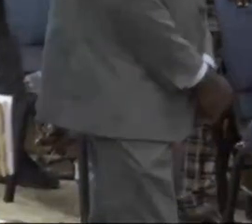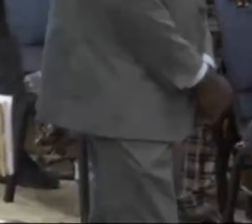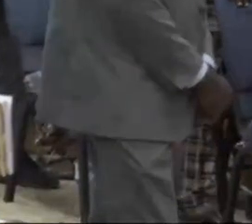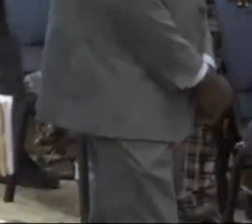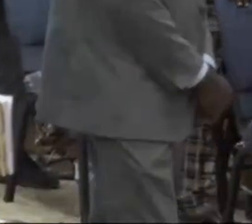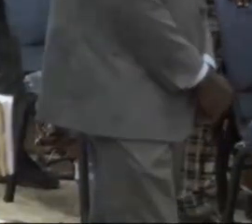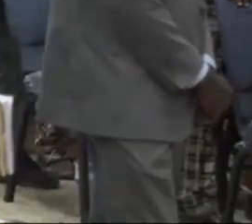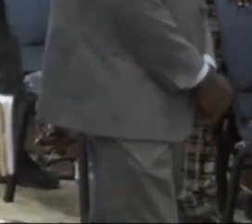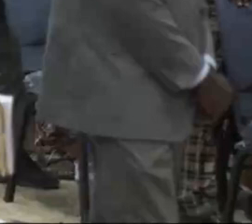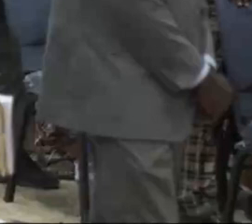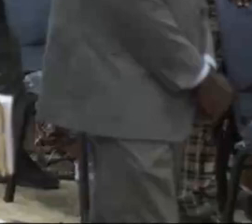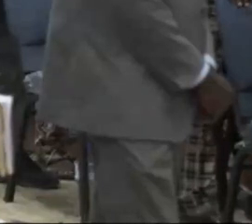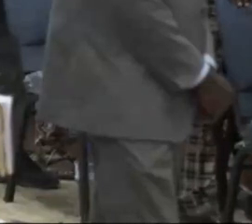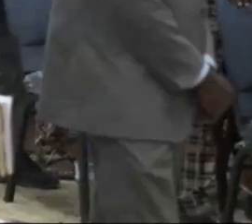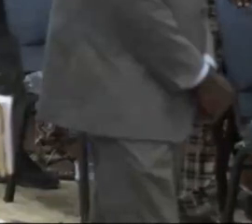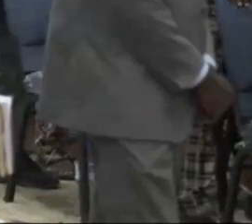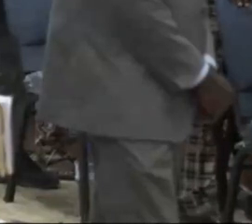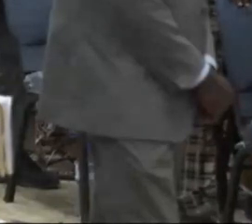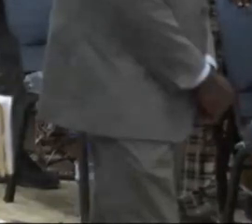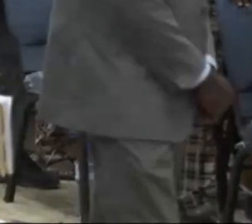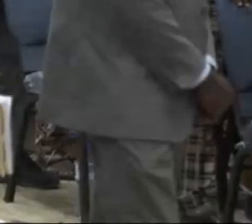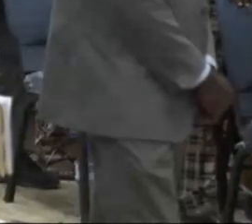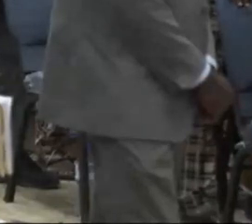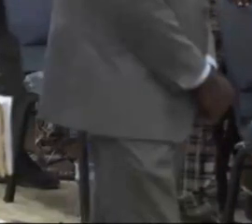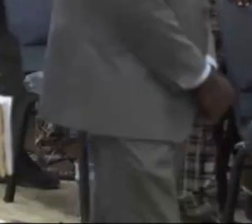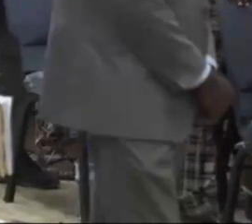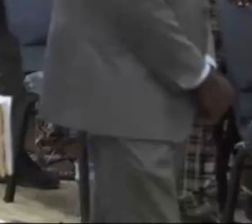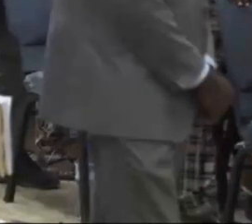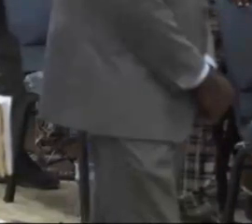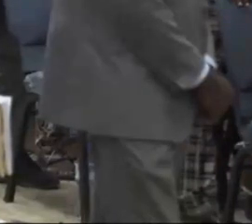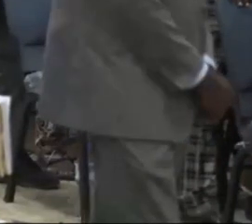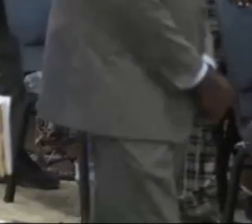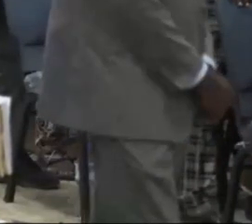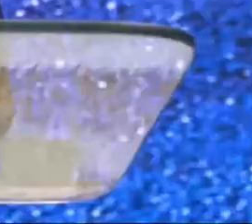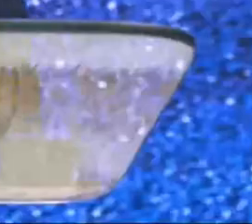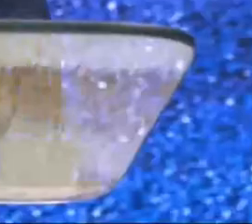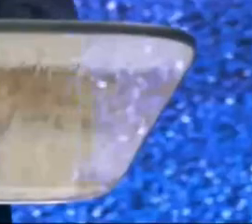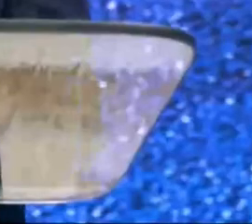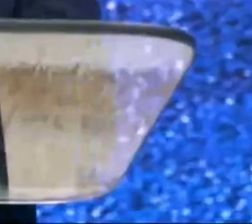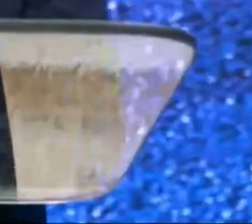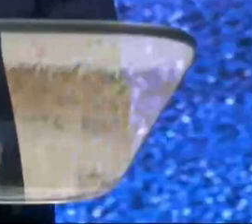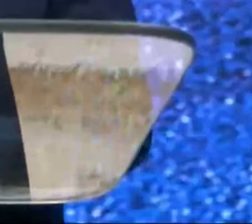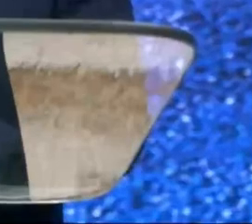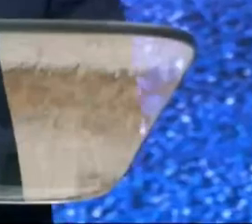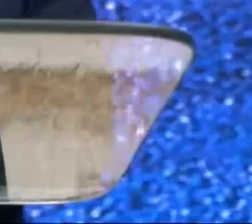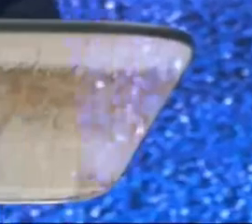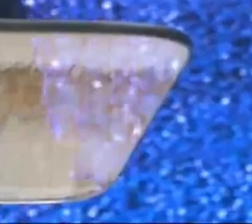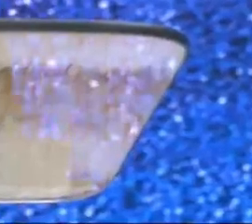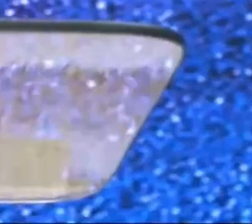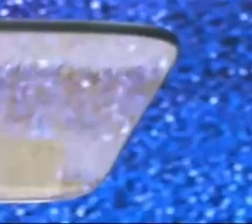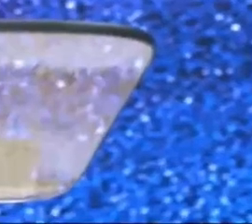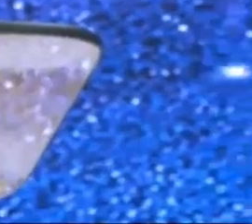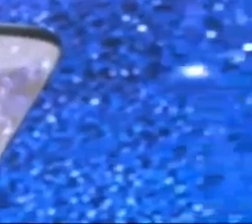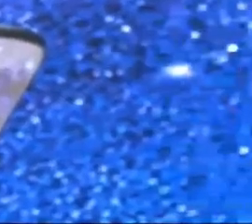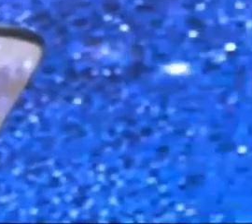normalement, comme d'habitude, au-delà de toute attente, pénètre dans tous les cœurs et fasse